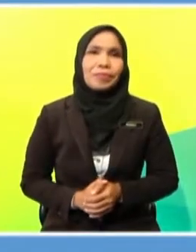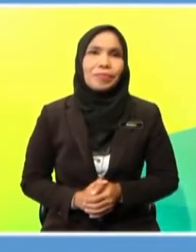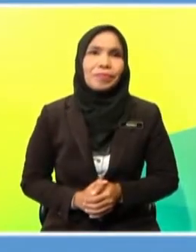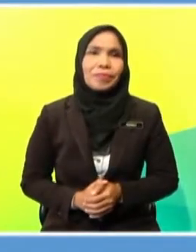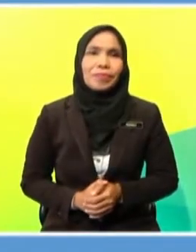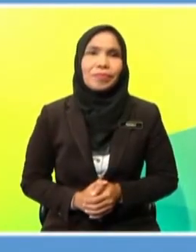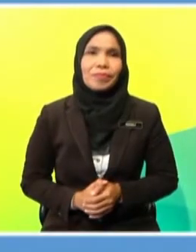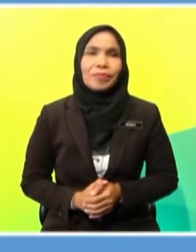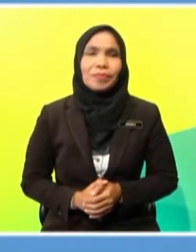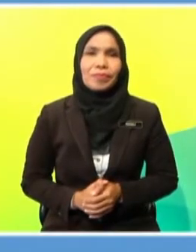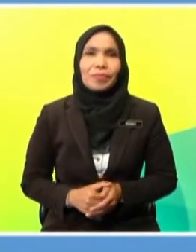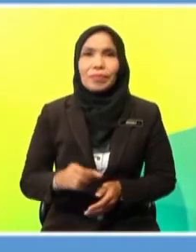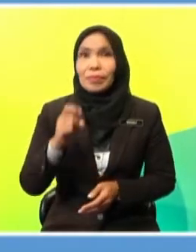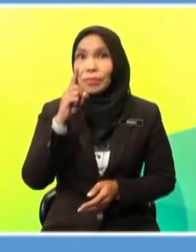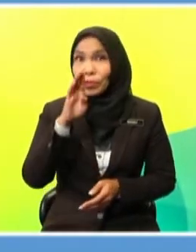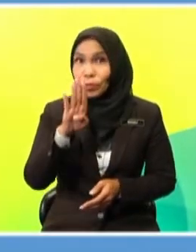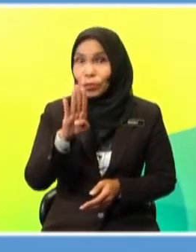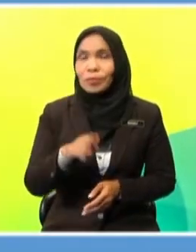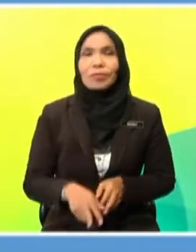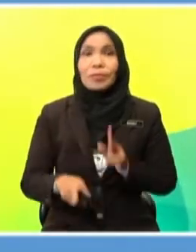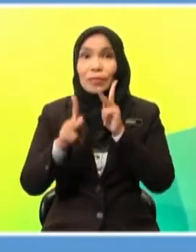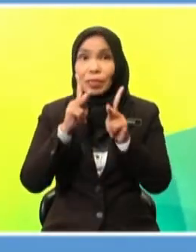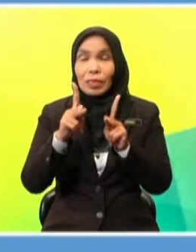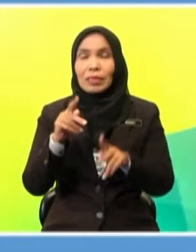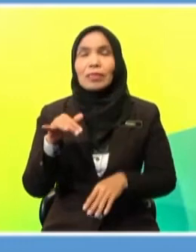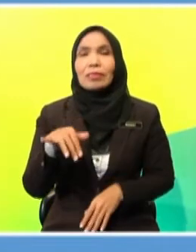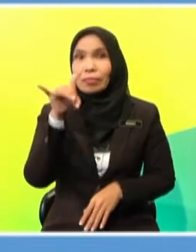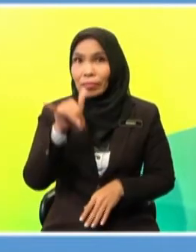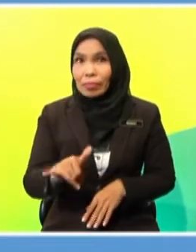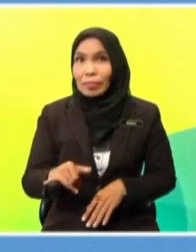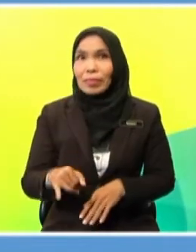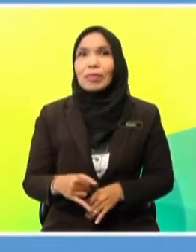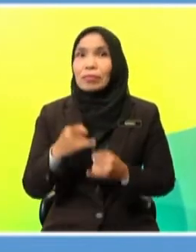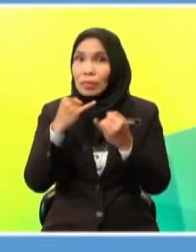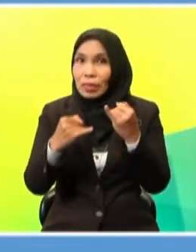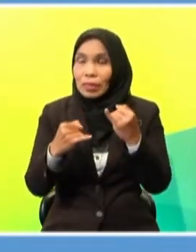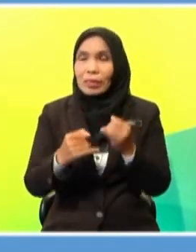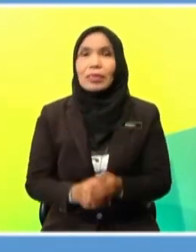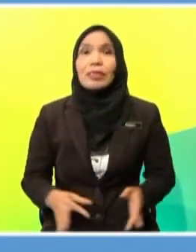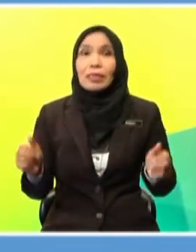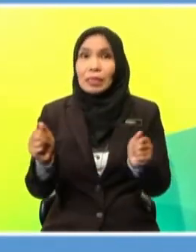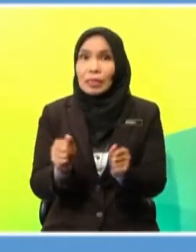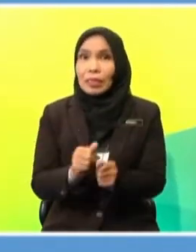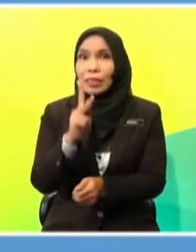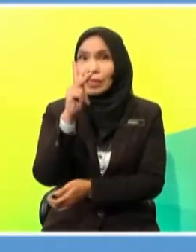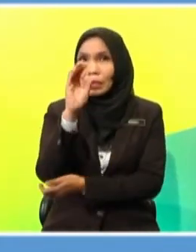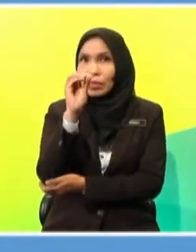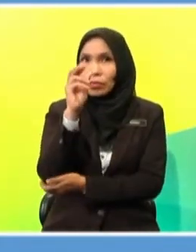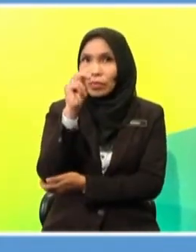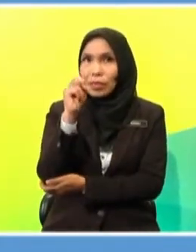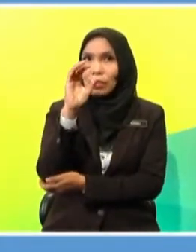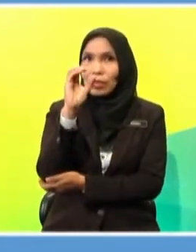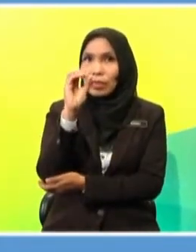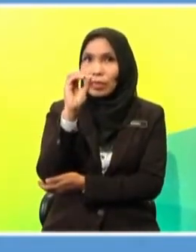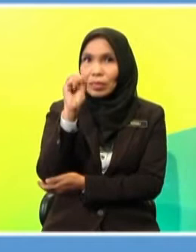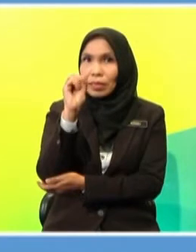suku kata yang diakhiri dengan huruf concern haikyo zamane kita kates